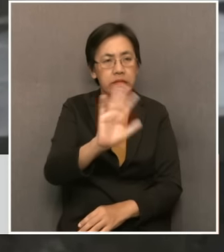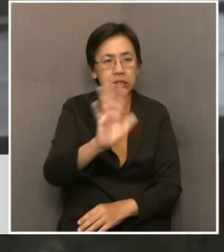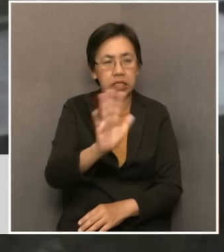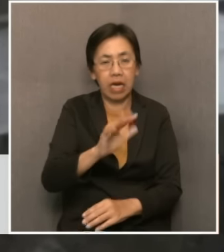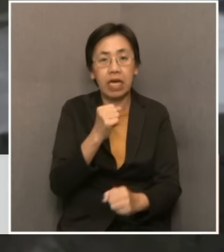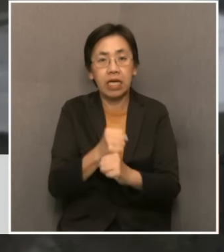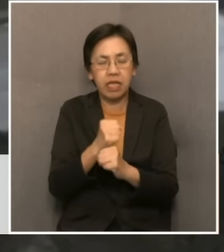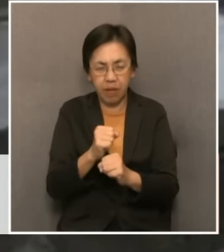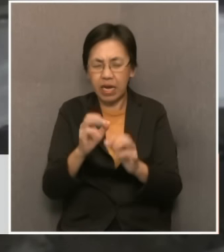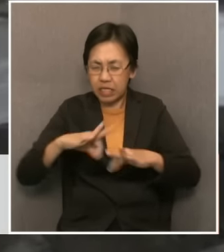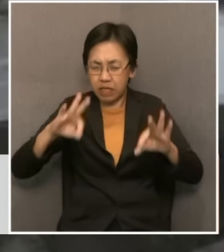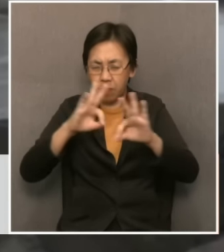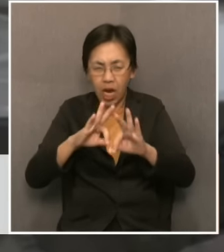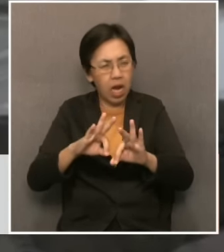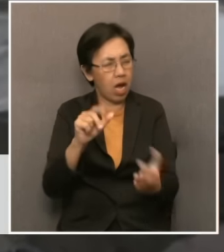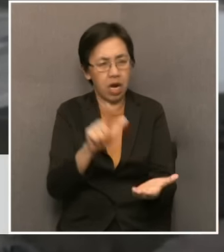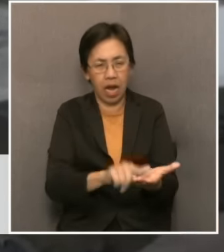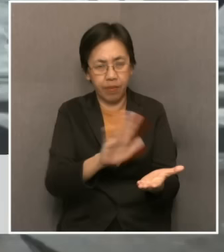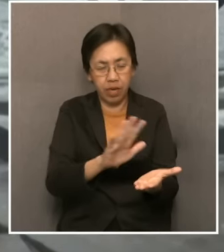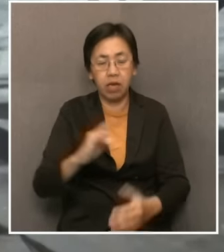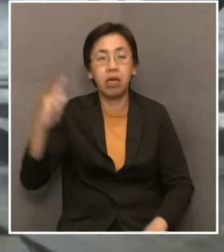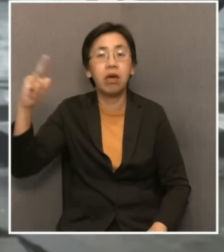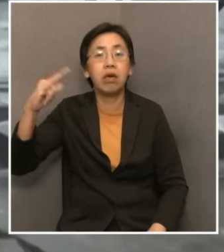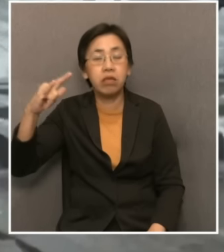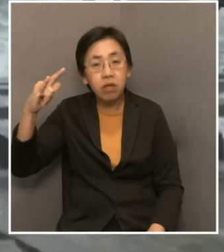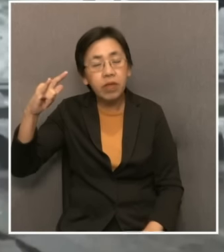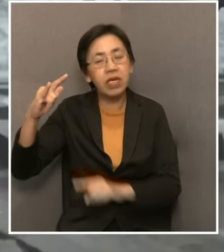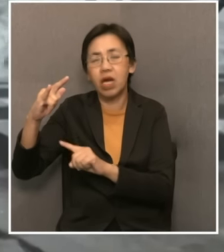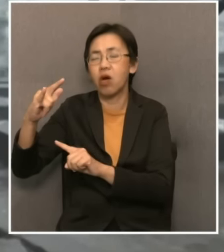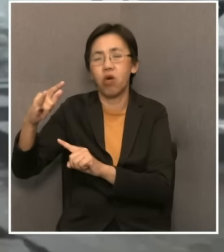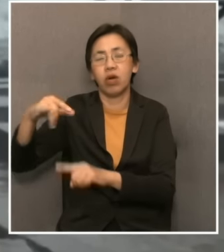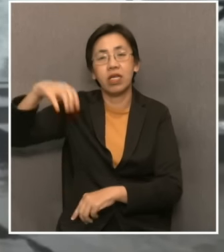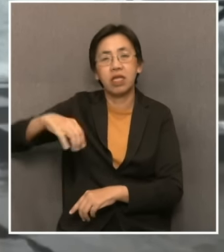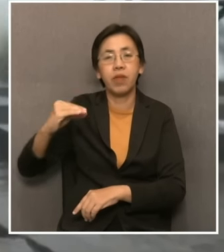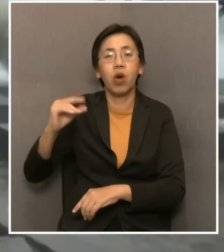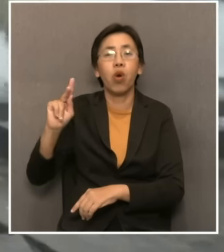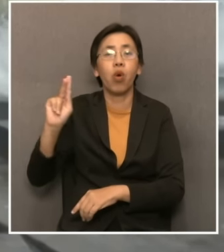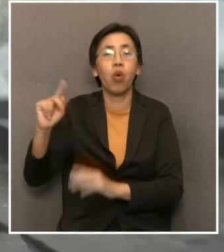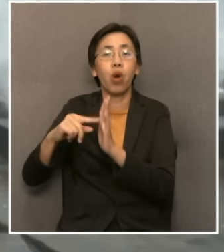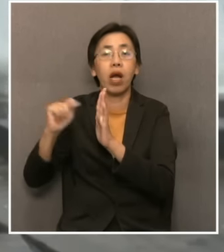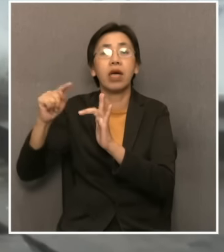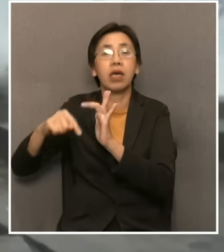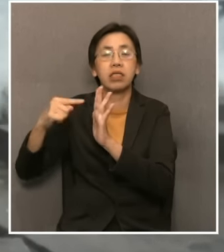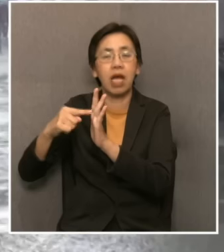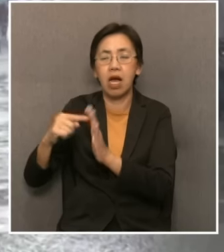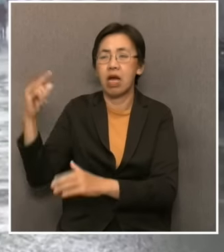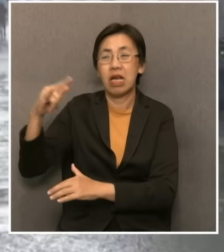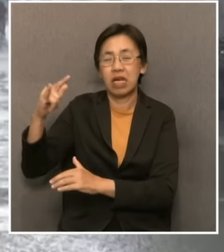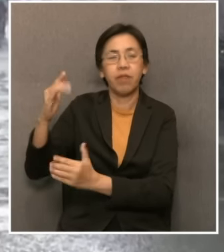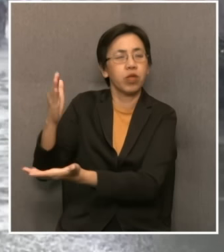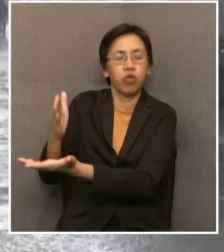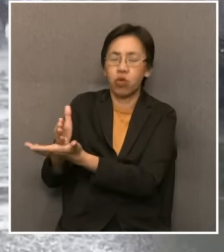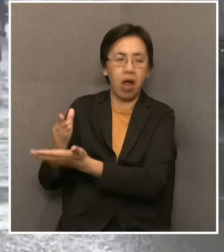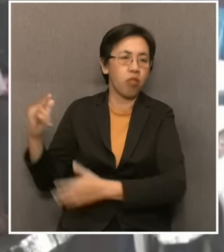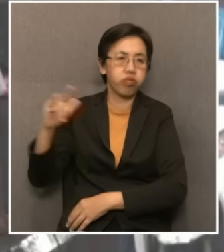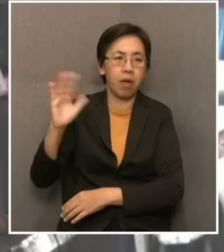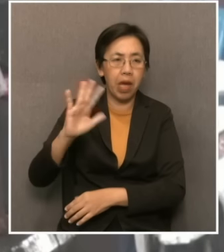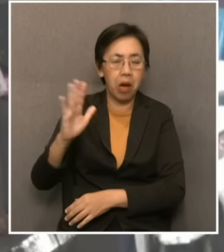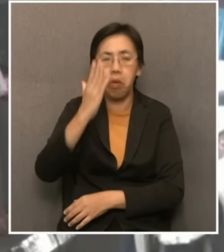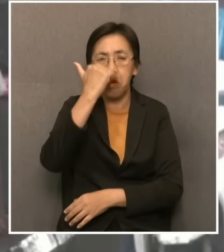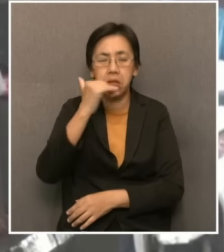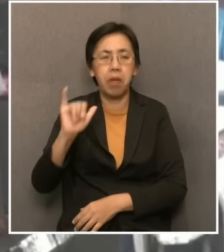งานที่จำเป็นระงับเที่ยวบินที่สนามบินในเมืองโกลกาต้าเพื่อเตรียมรับมือพายุไซโคลนริมาโดย